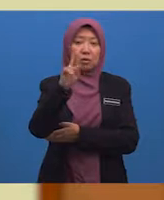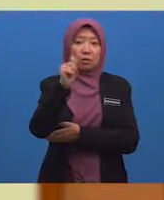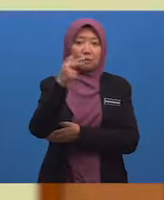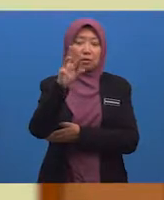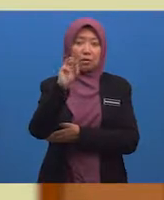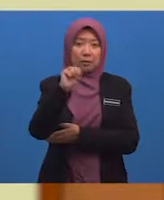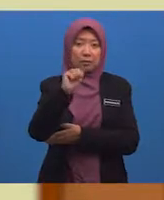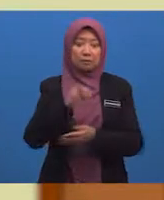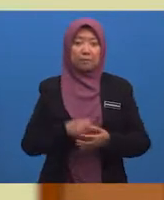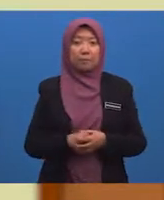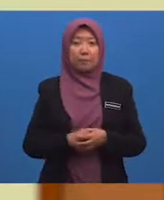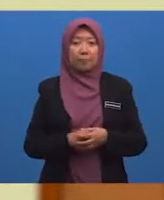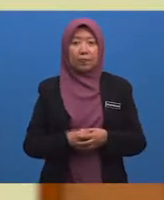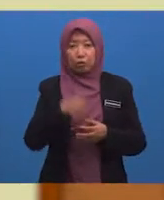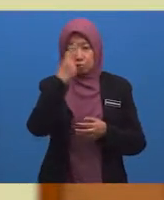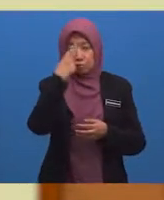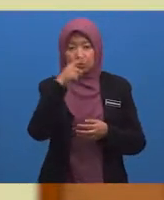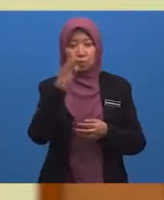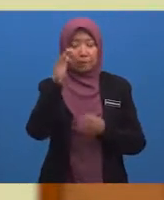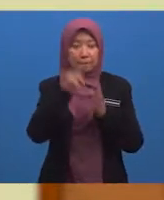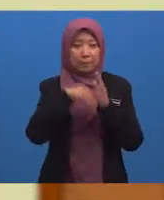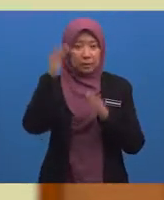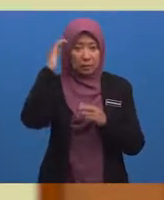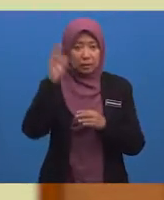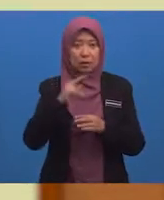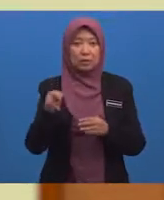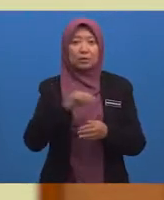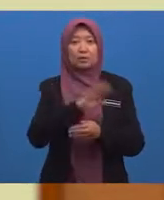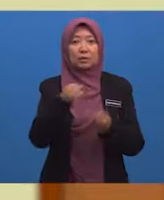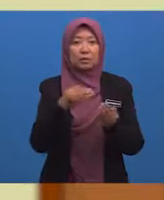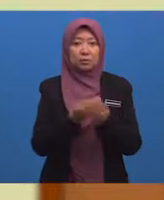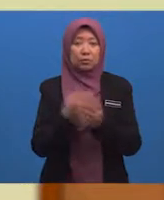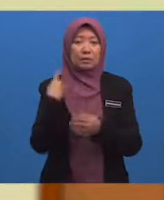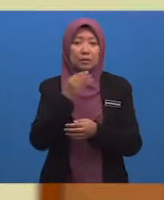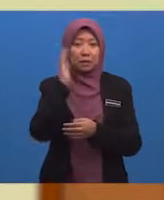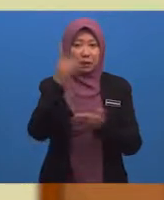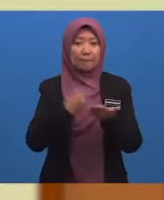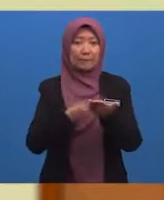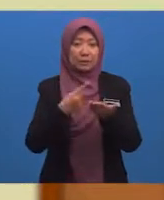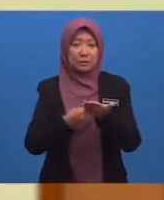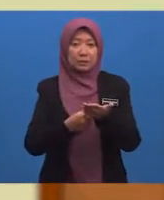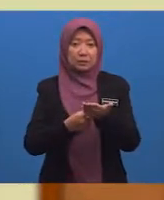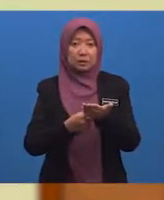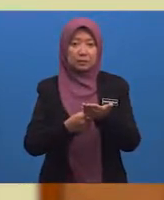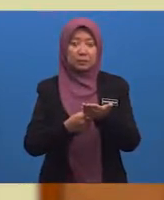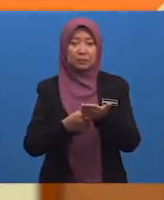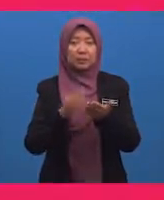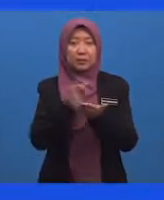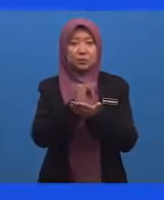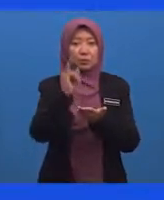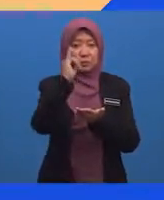Untuk pengetahuan pelajar sekalian, kita akan membincangkan institusi pendidikan yang wujud di Aceh.